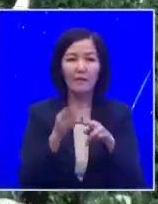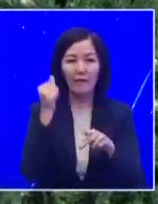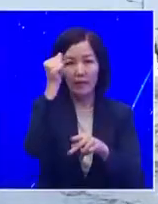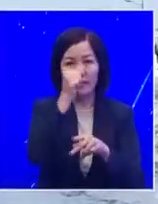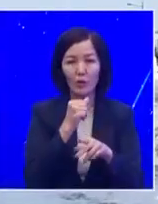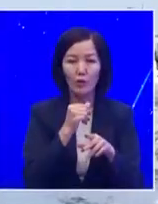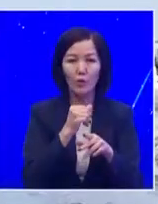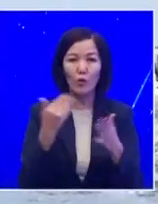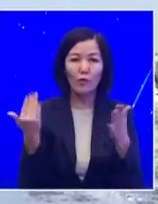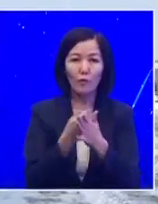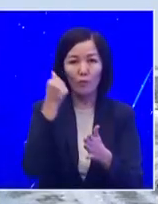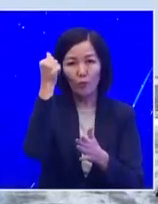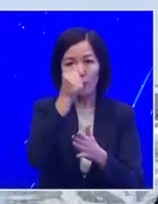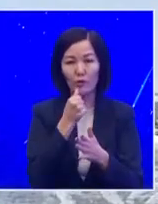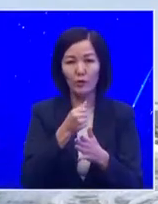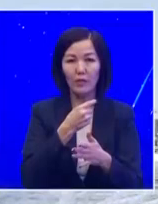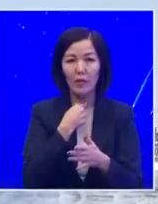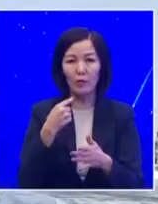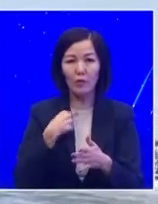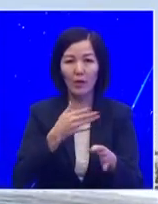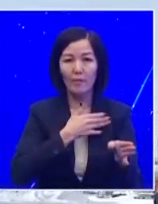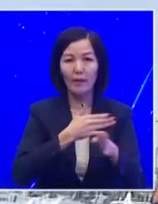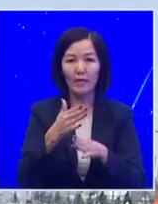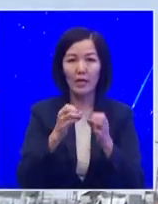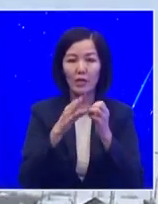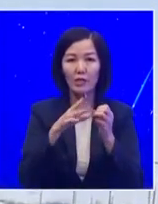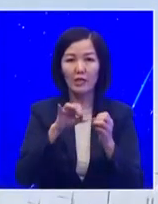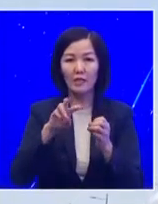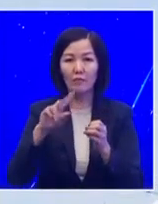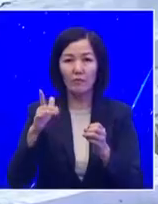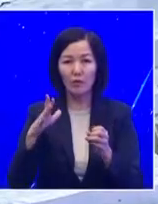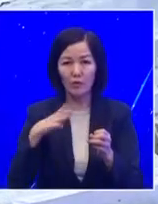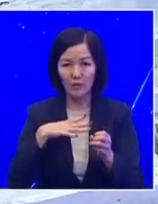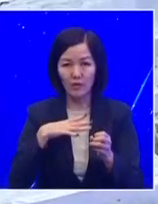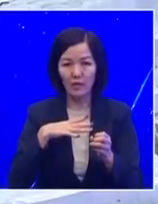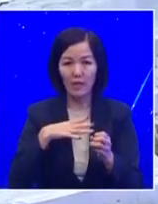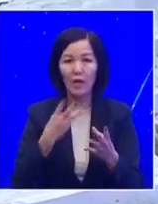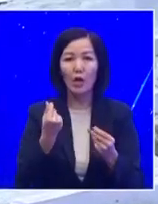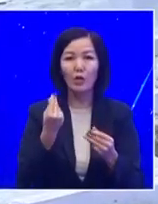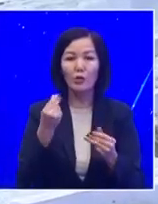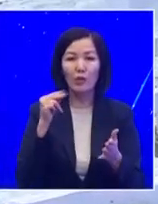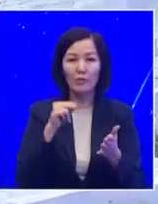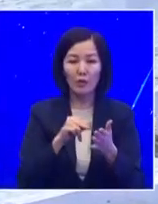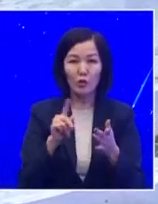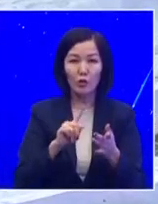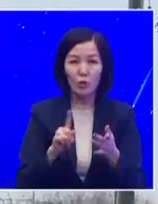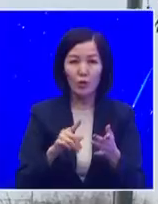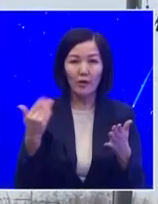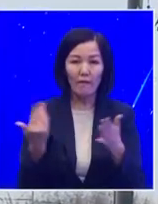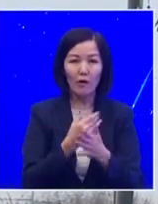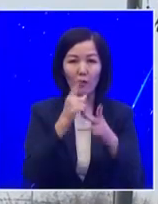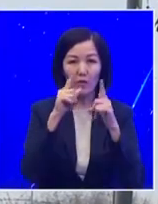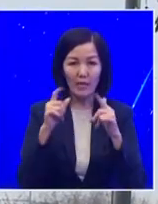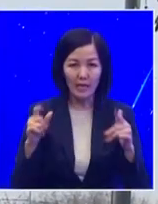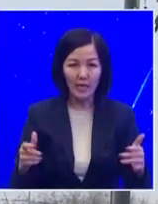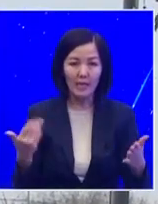на украшения к Новому году областной центр потратит не более 14 миллионов тенге. Стоит отметить, что